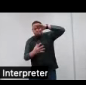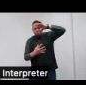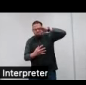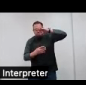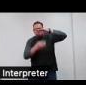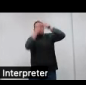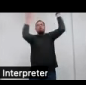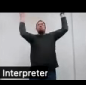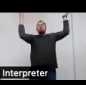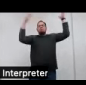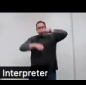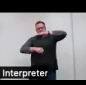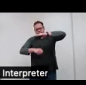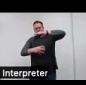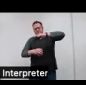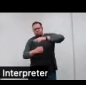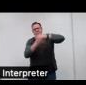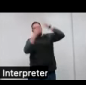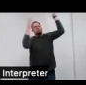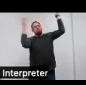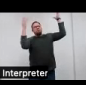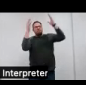مدى فعالية.